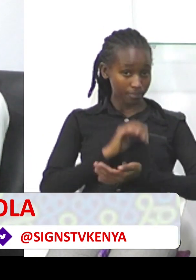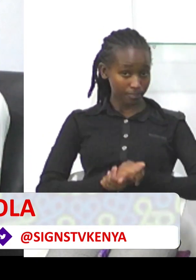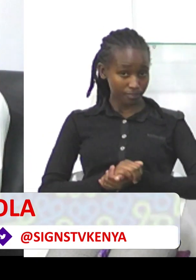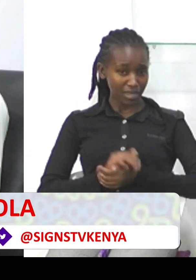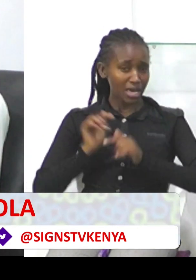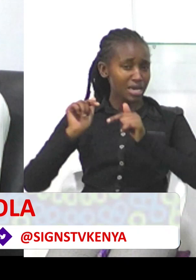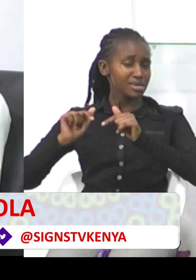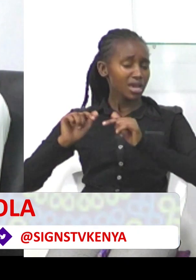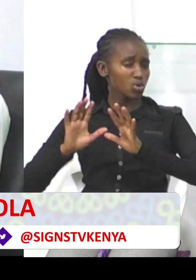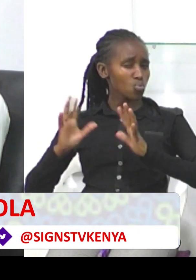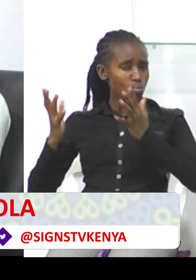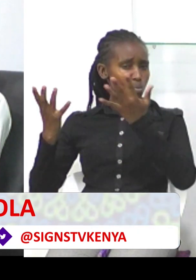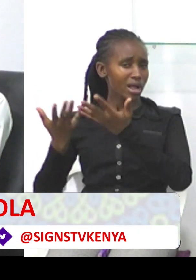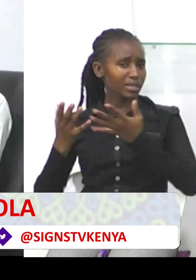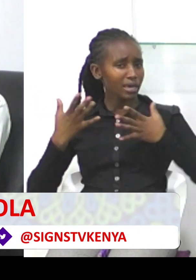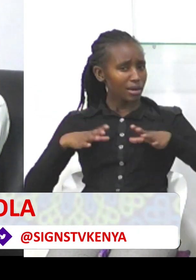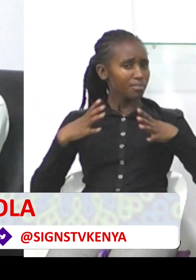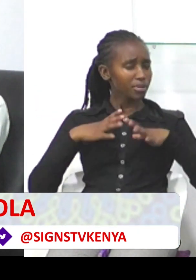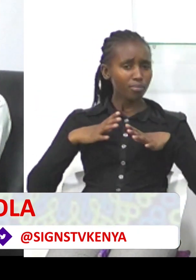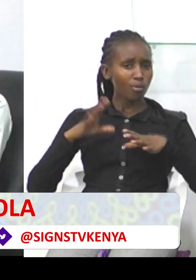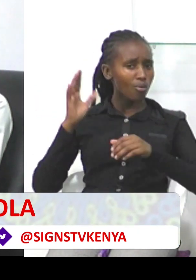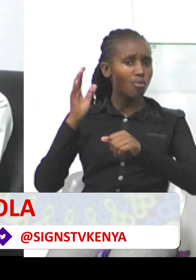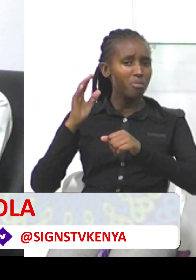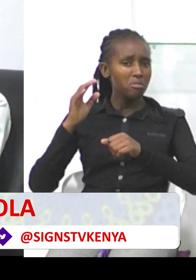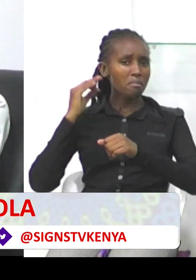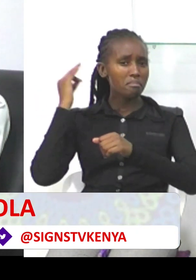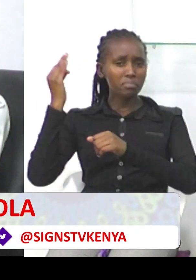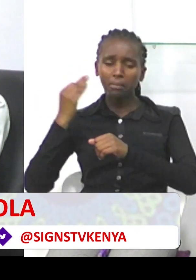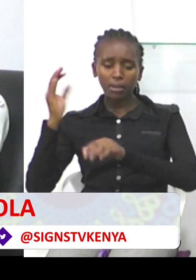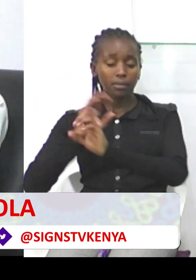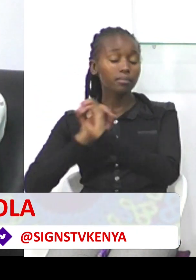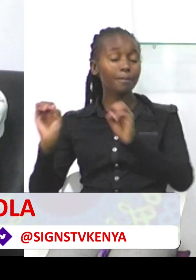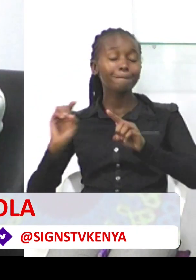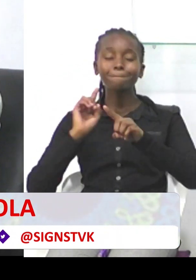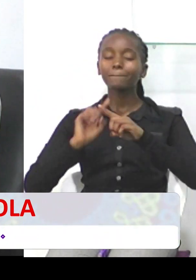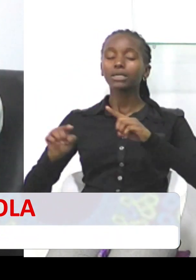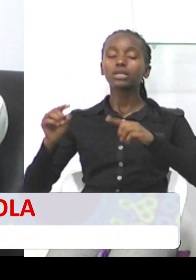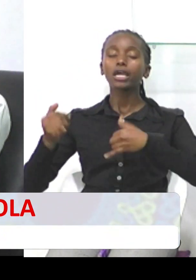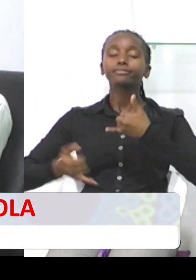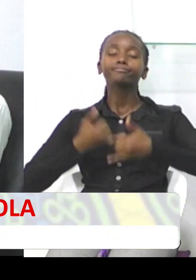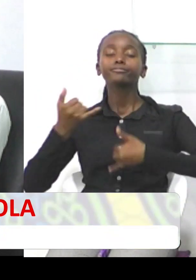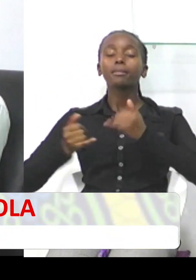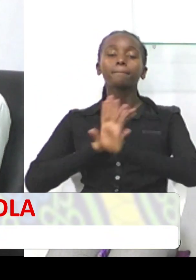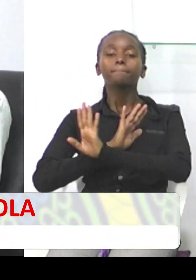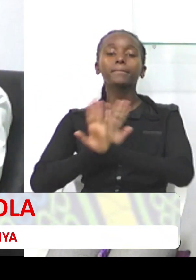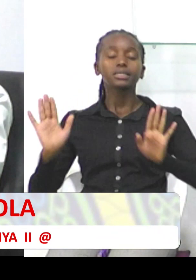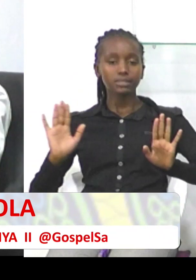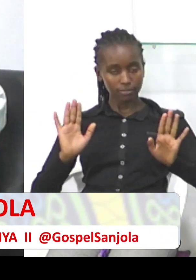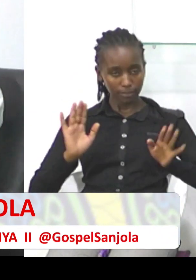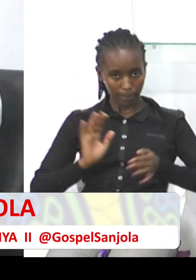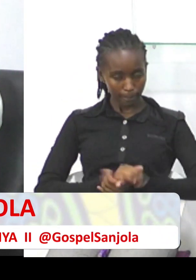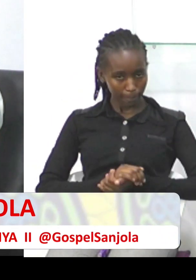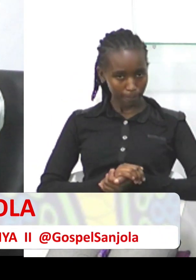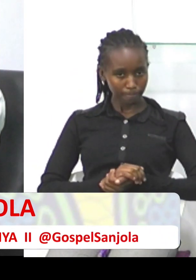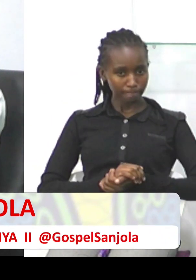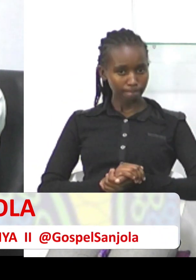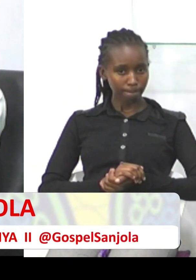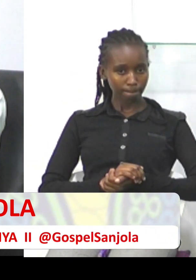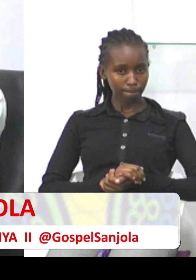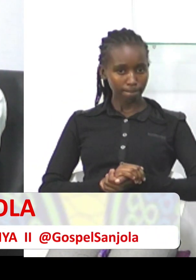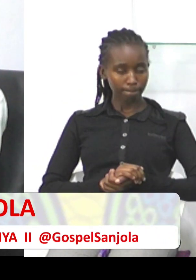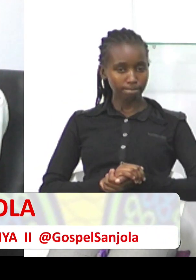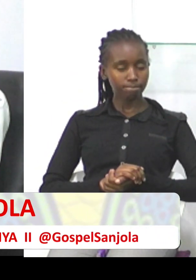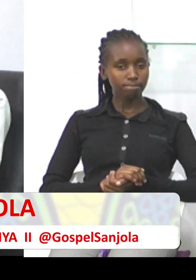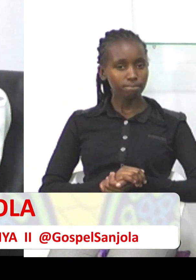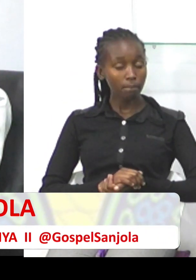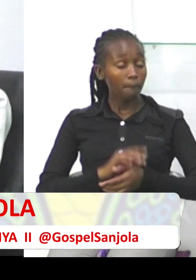si ministers. Mm. Wale wa dunia ni artists. Artists. We are there. They are entertaining the world. The world. Yeah.